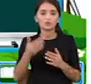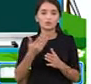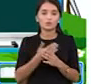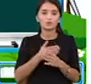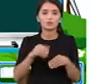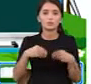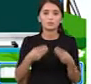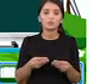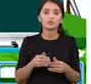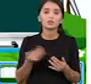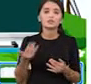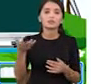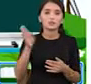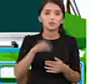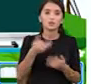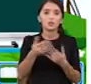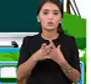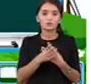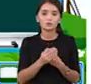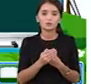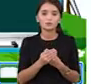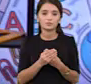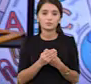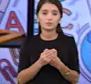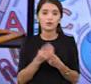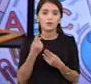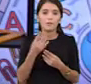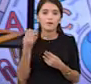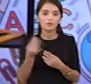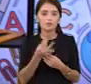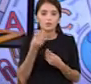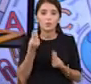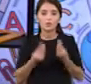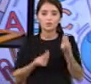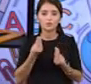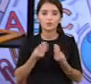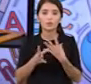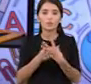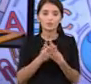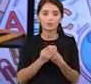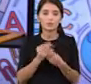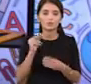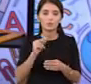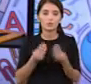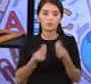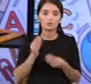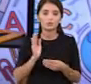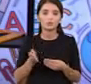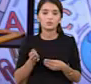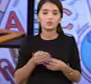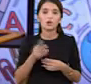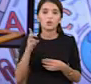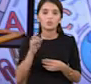tushunishga o'rgatadi. Keling, hozir sizlar bilan bir ajoyib o'yinni birgalikda